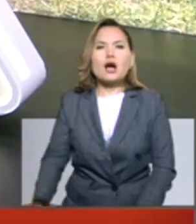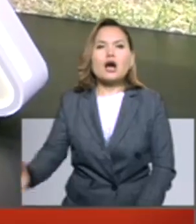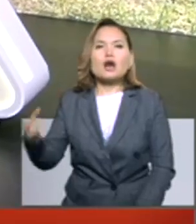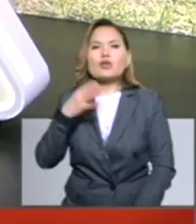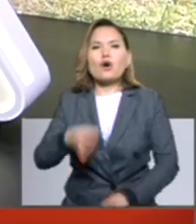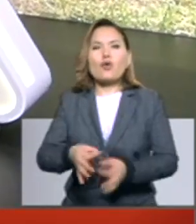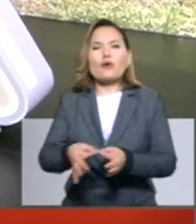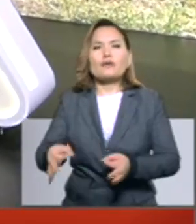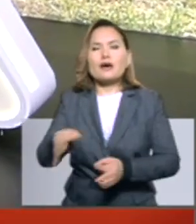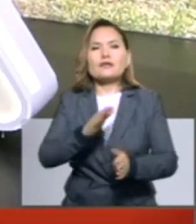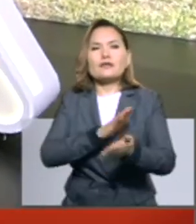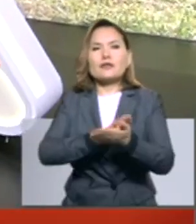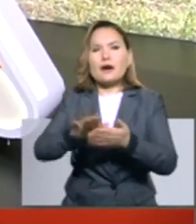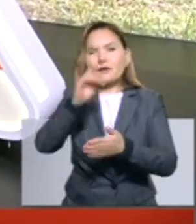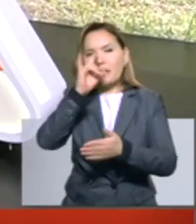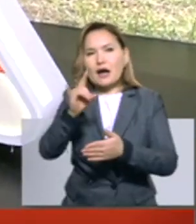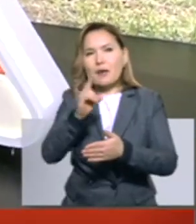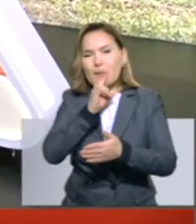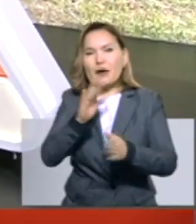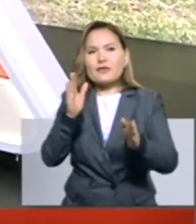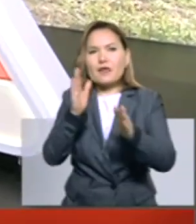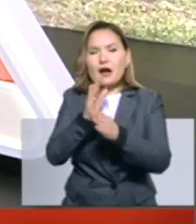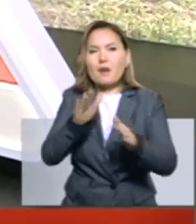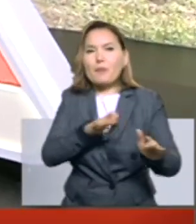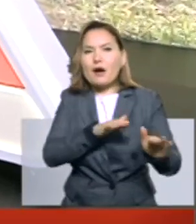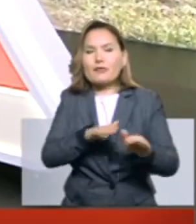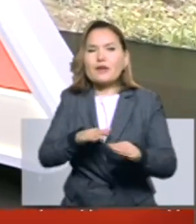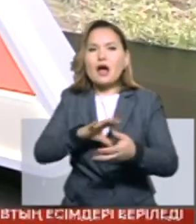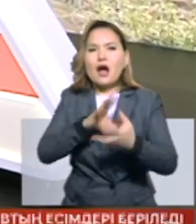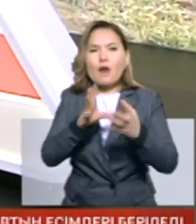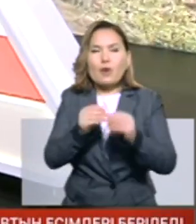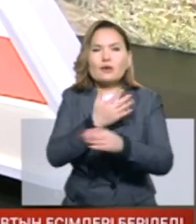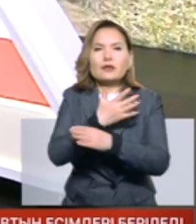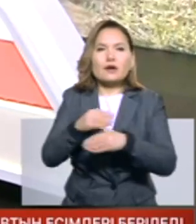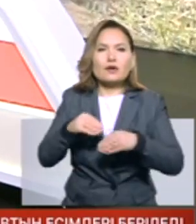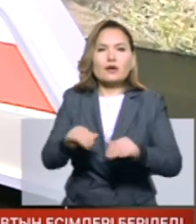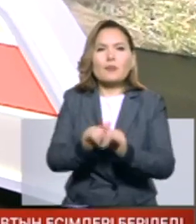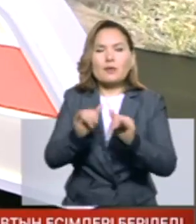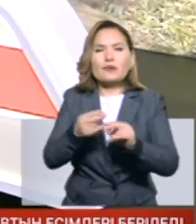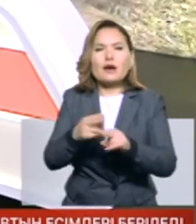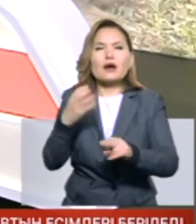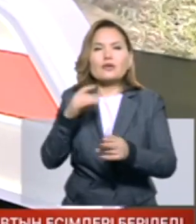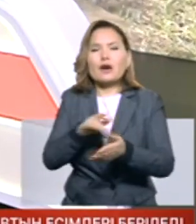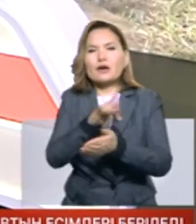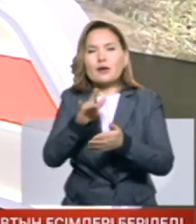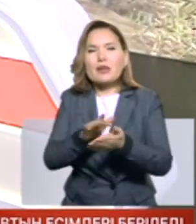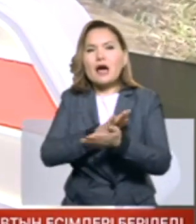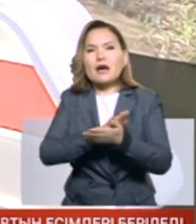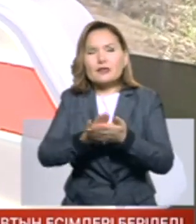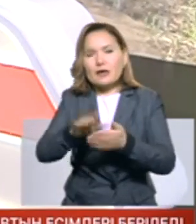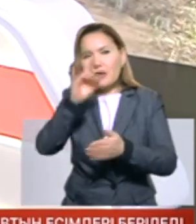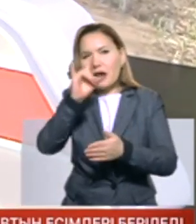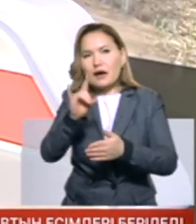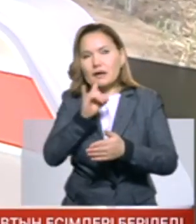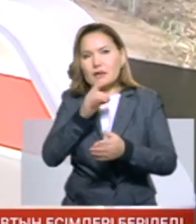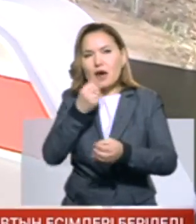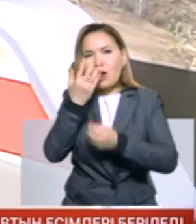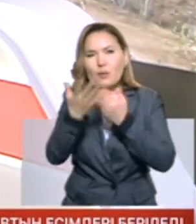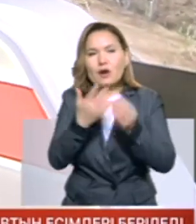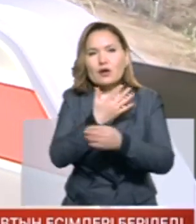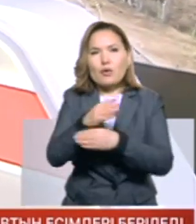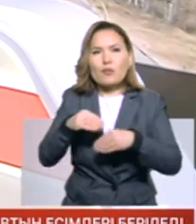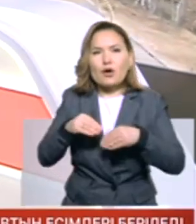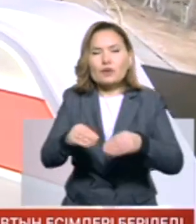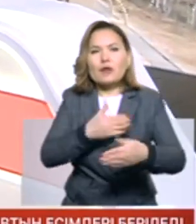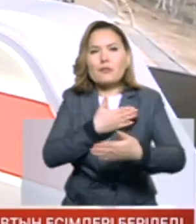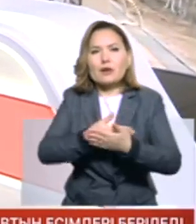Қызылорда облысында да таза Қазақстан экологиялық науқаны жалпы халықтық сипатқа ие болды. Сырбойлықтар тазалық пен көгалдандыру жұмыстарын айрықша